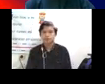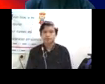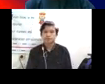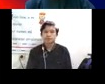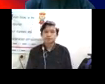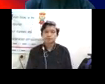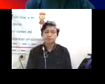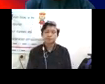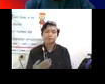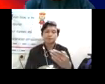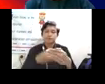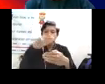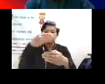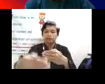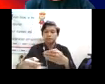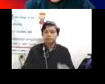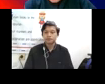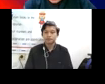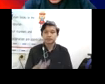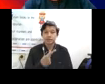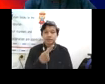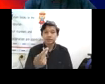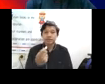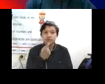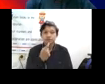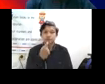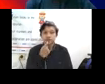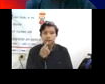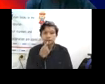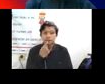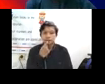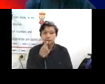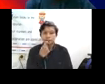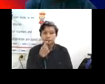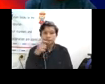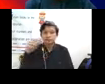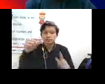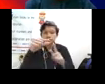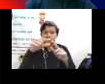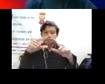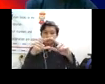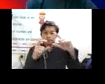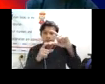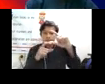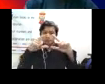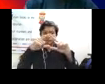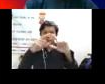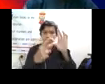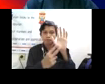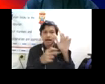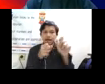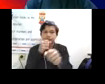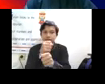Setelah itu kita coba install mendeley di Microsoft terlebih dahulu ya